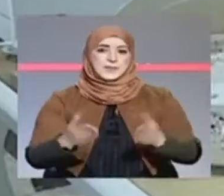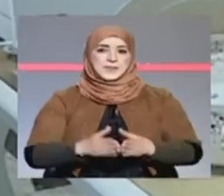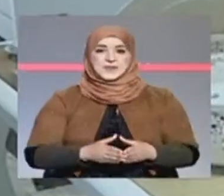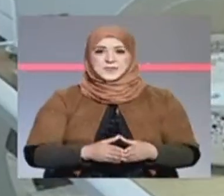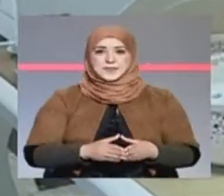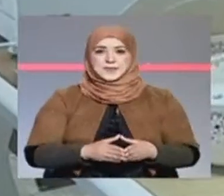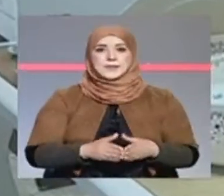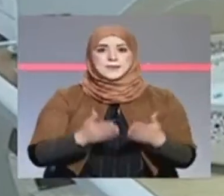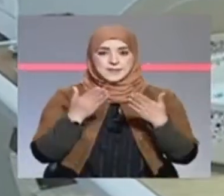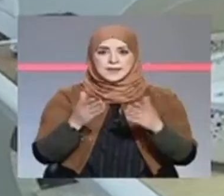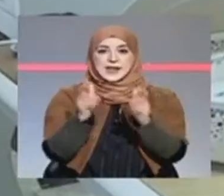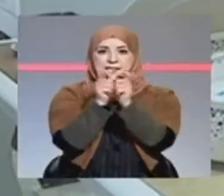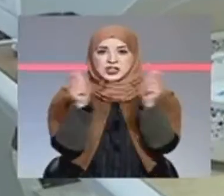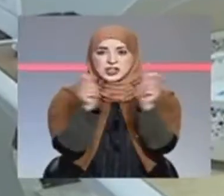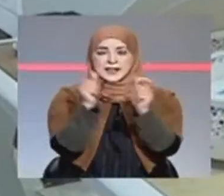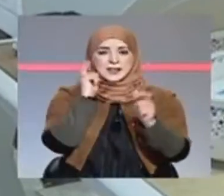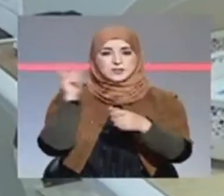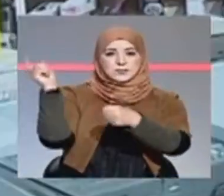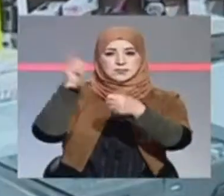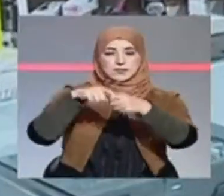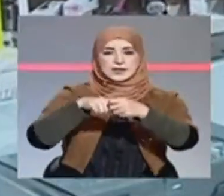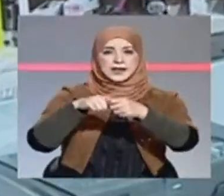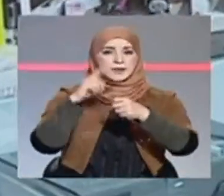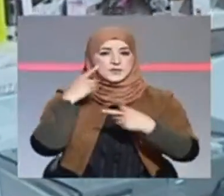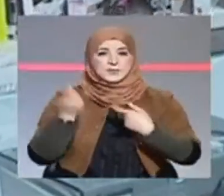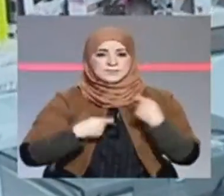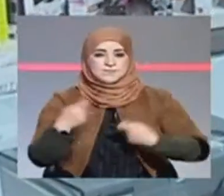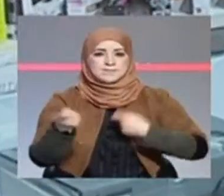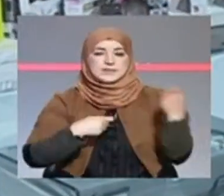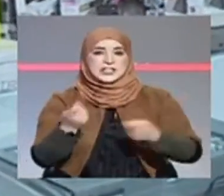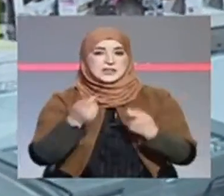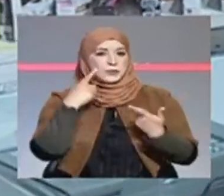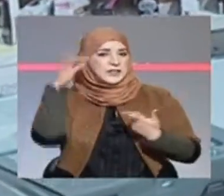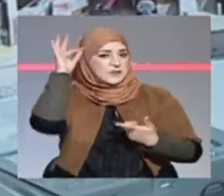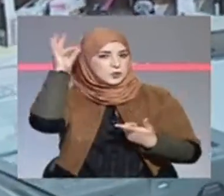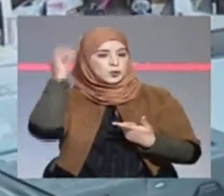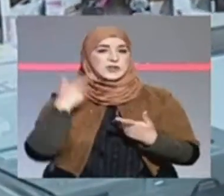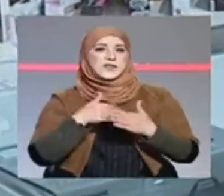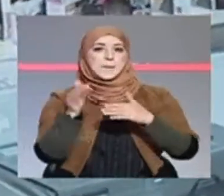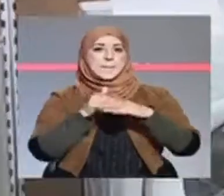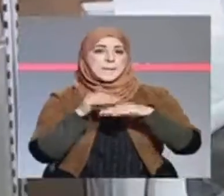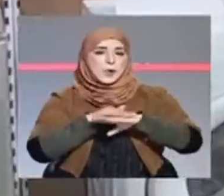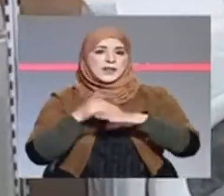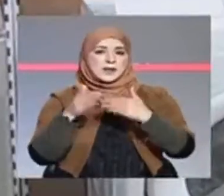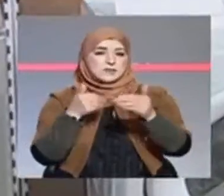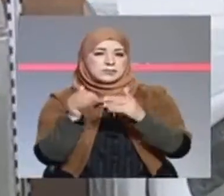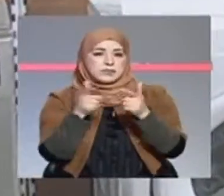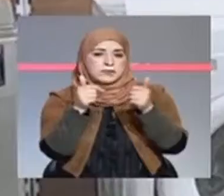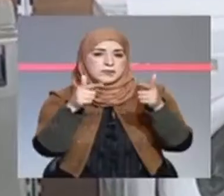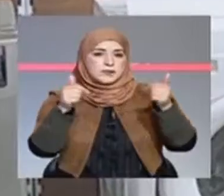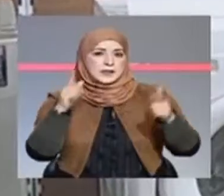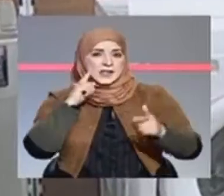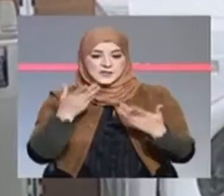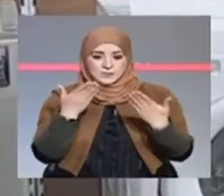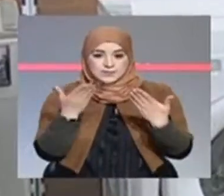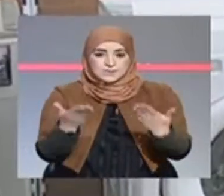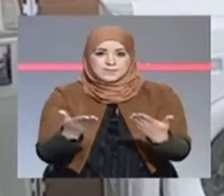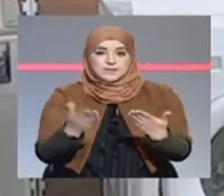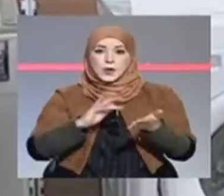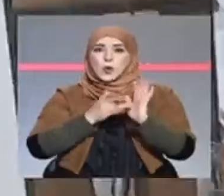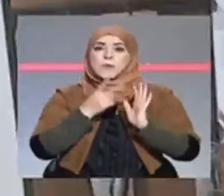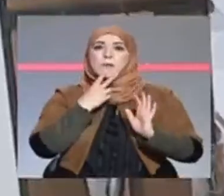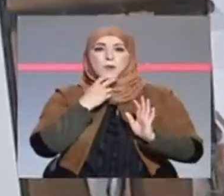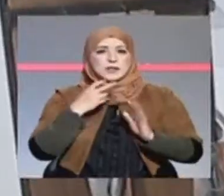وتستثمر الشركات المنخرطه في التجاره الالكترونيه في تونس في مجالات مختلفه في وقت يرتفع فيه اقبال المستهلك